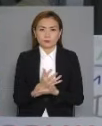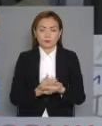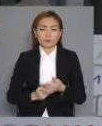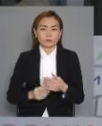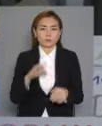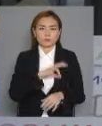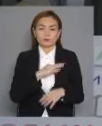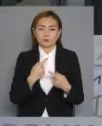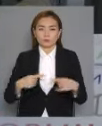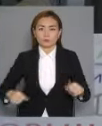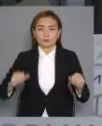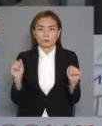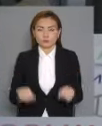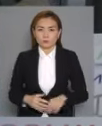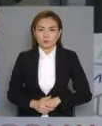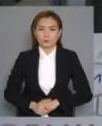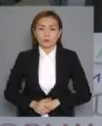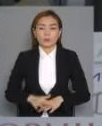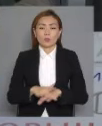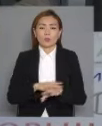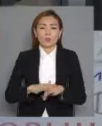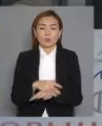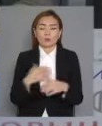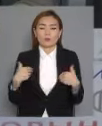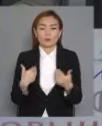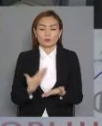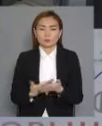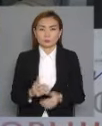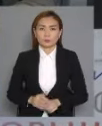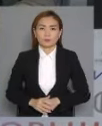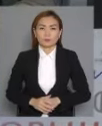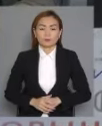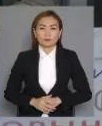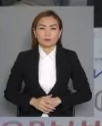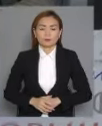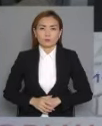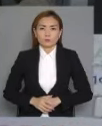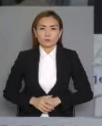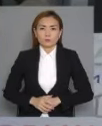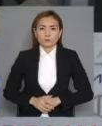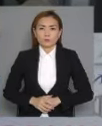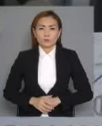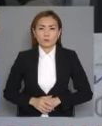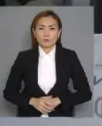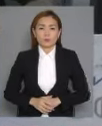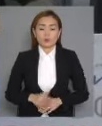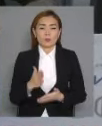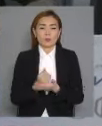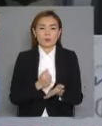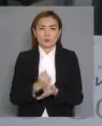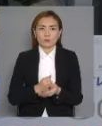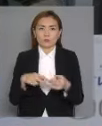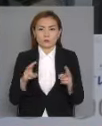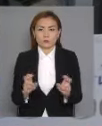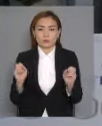пайдалы нәрселер жасау. Яғни халыққа пайдалы. Мысалға айта кетсек, көрпішіктер, отырғышқа